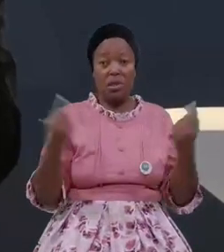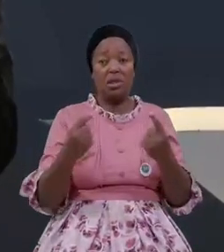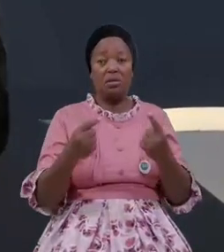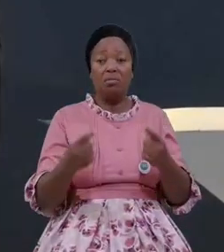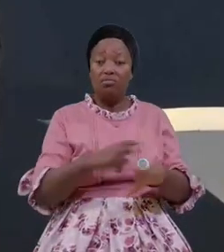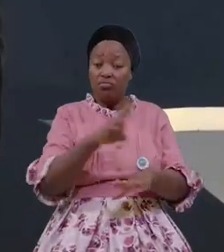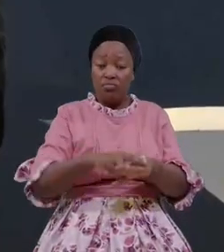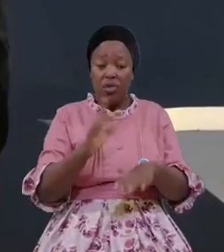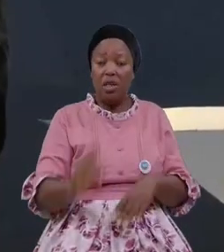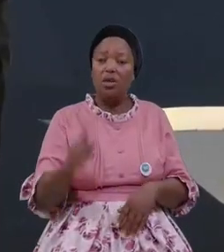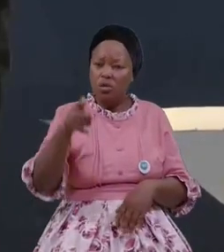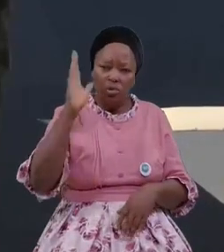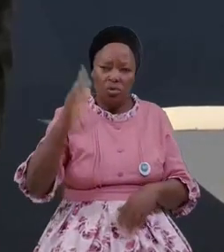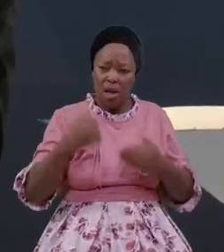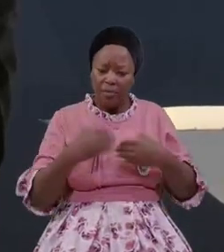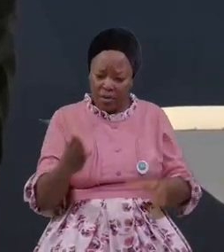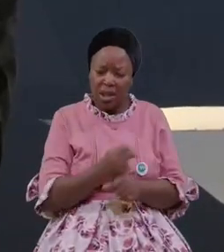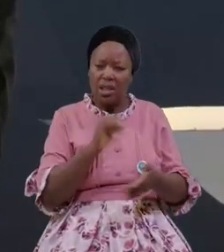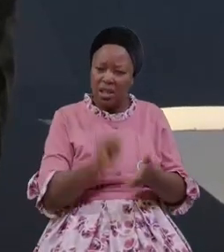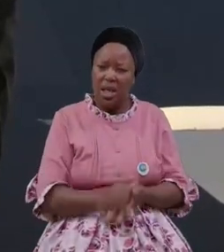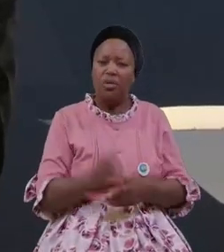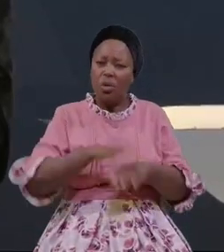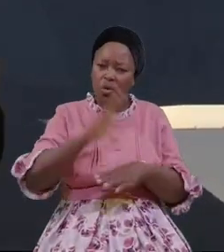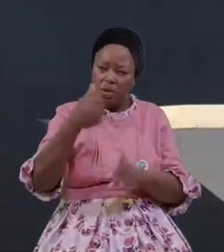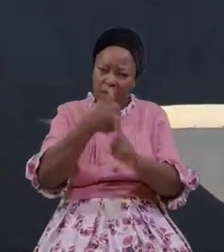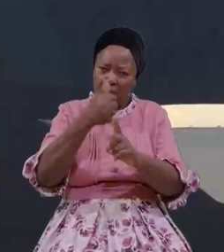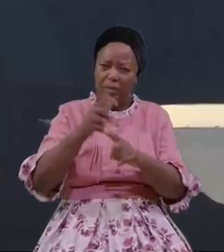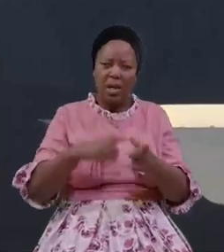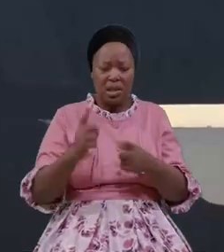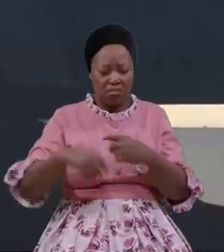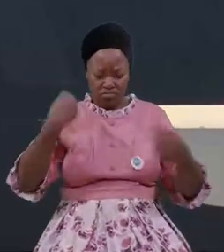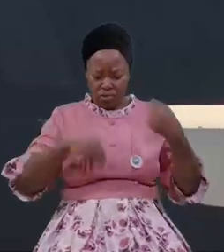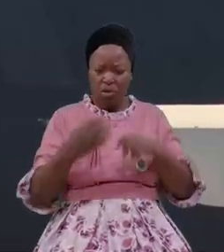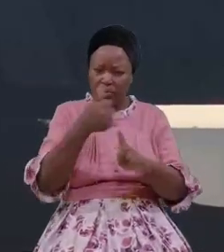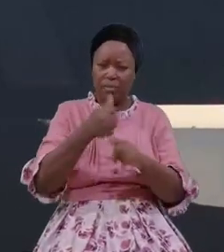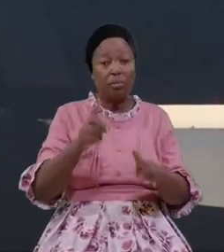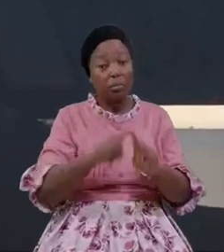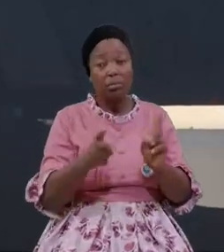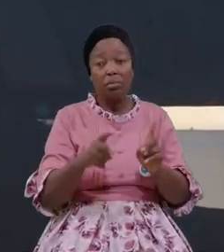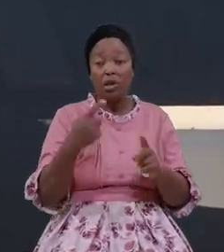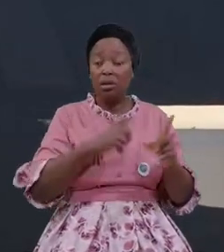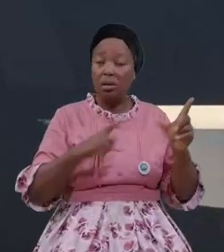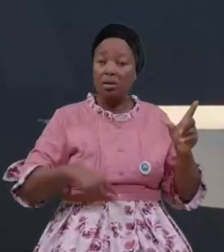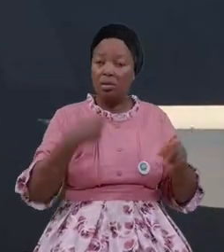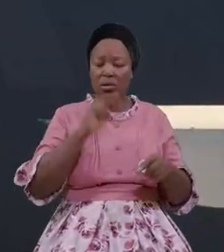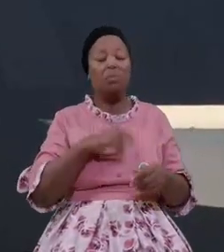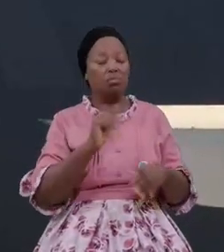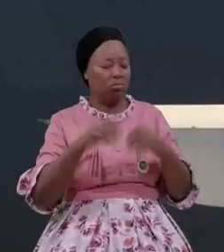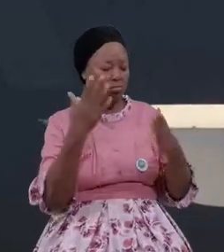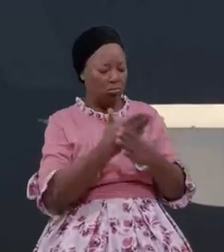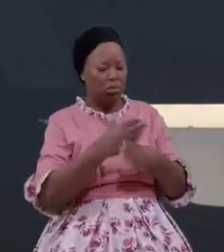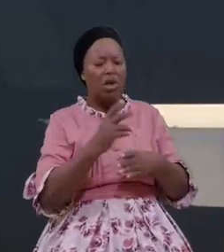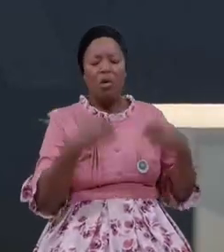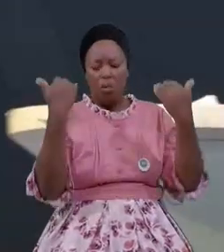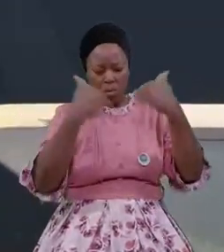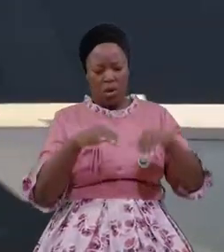normalement vous devez avoir ces blessures devez avoir ces fouettements mais le Seigneur a dit ne